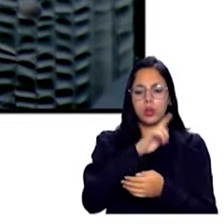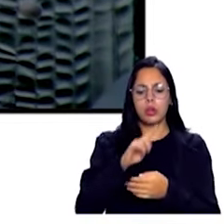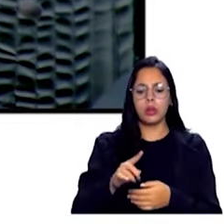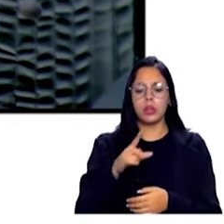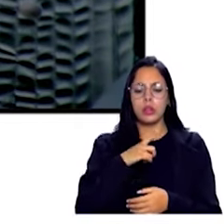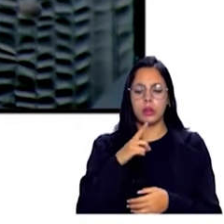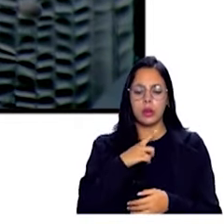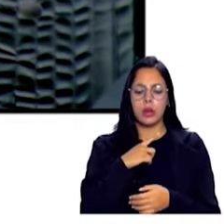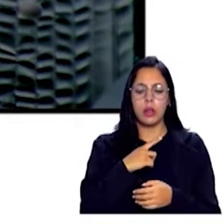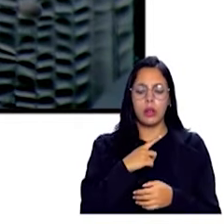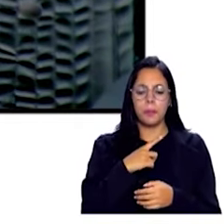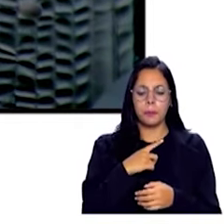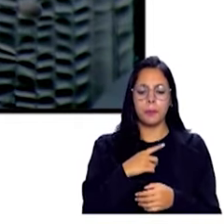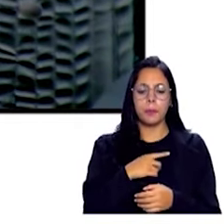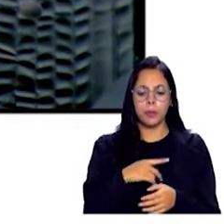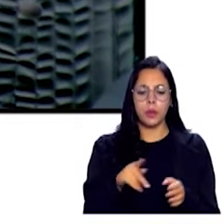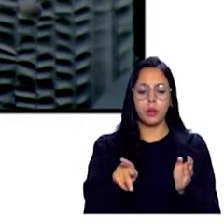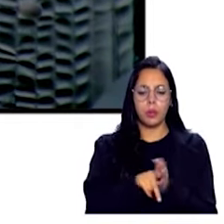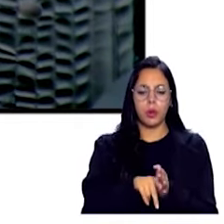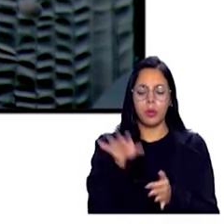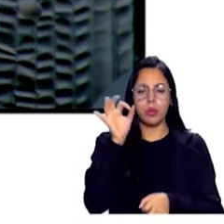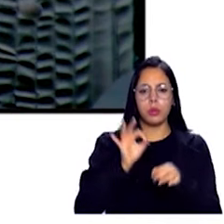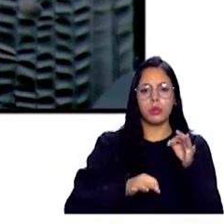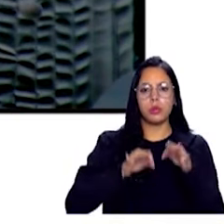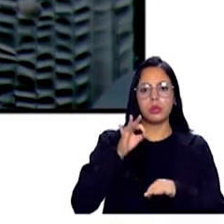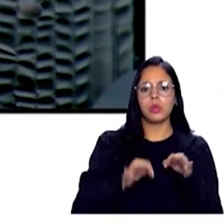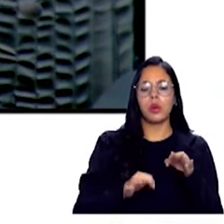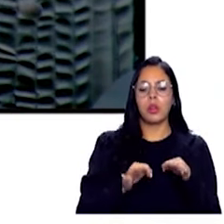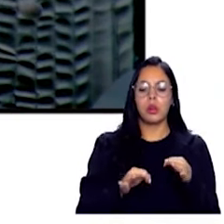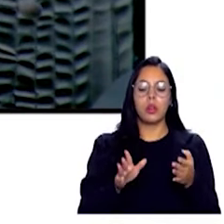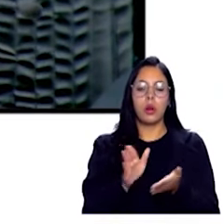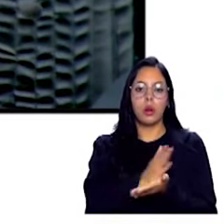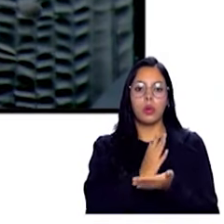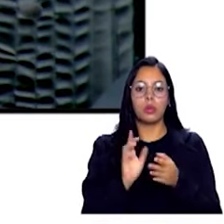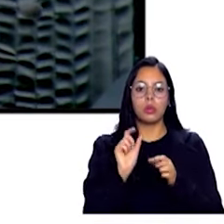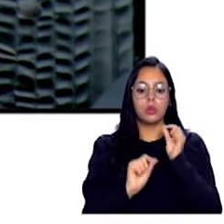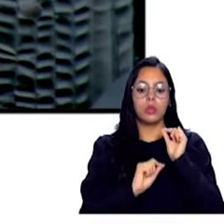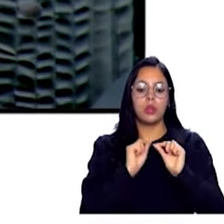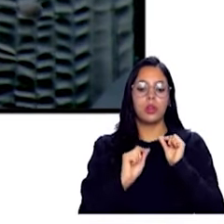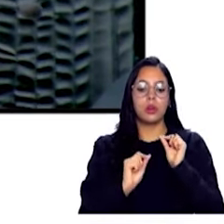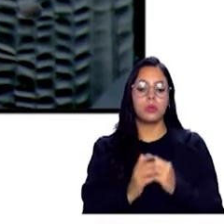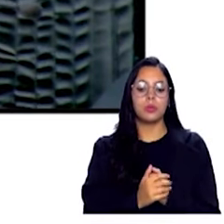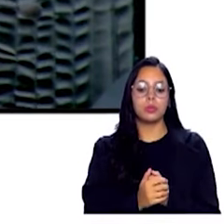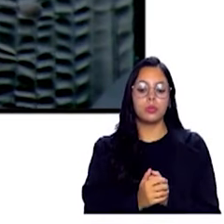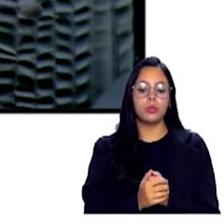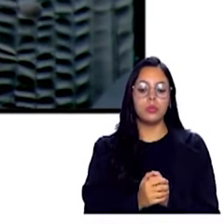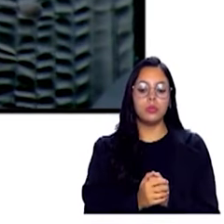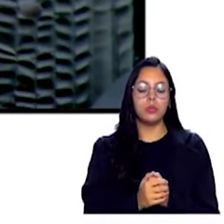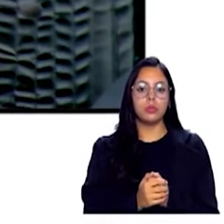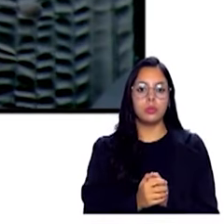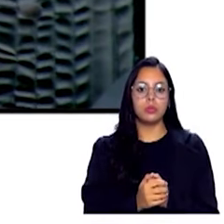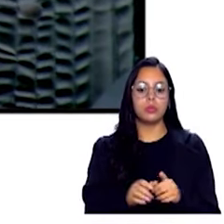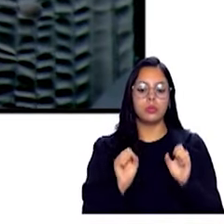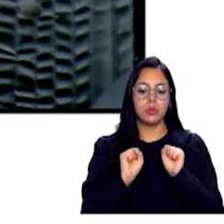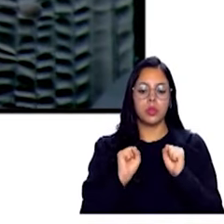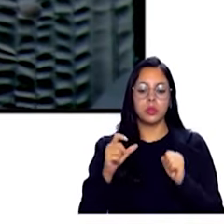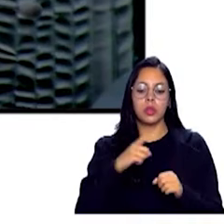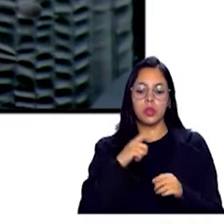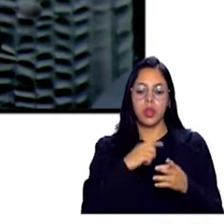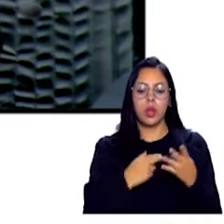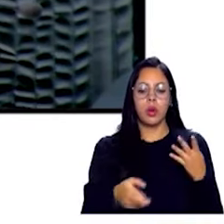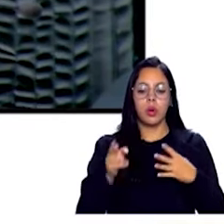chances de succs des pourvoi qu'il souhaitent former devant la cour de cassation ET je délivre tous les jours des